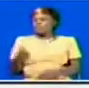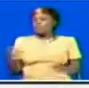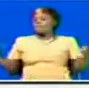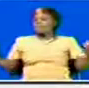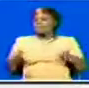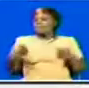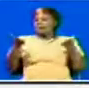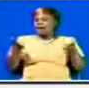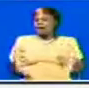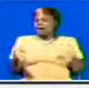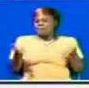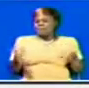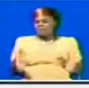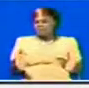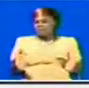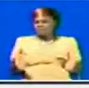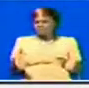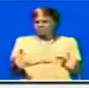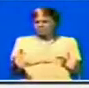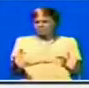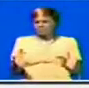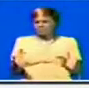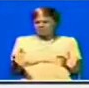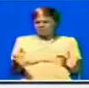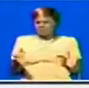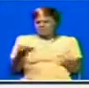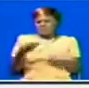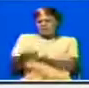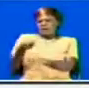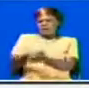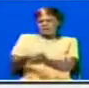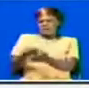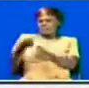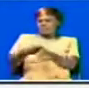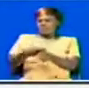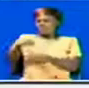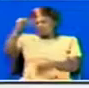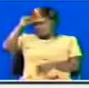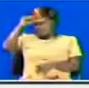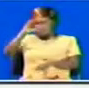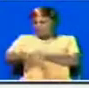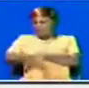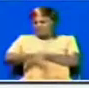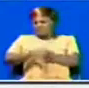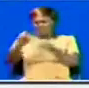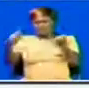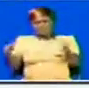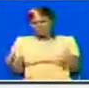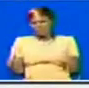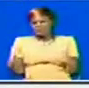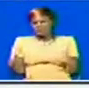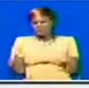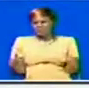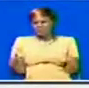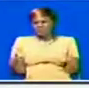state that the so-called offer from the government is yet to reach the